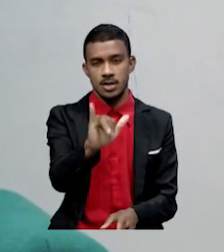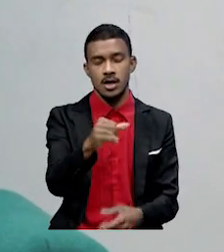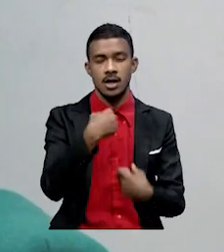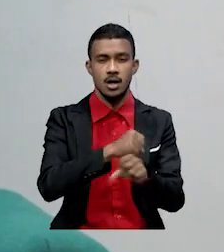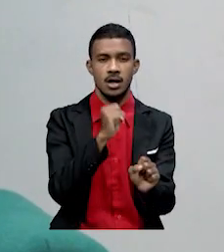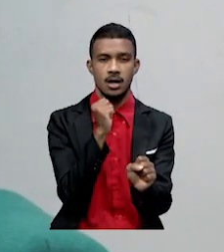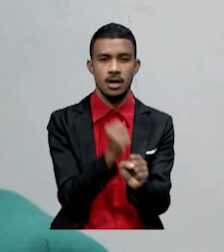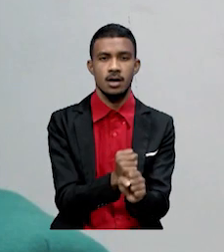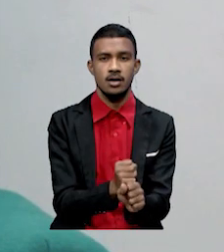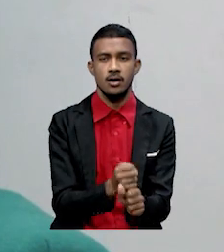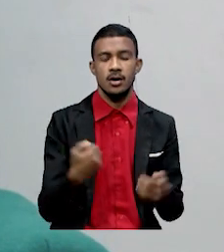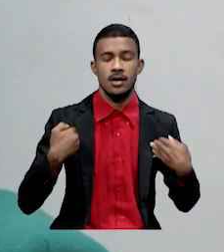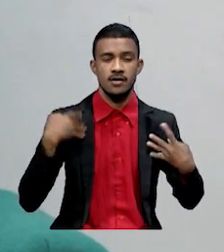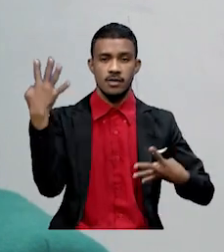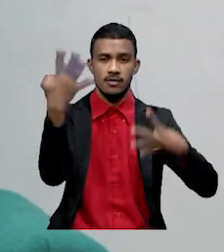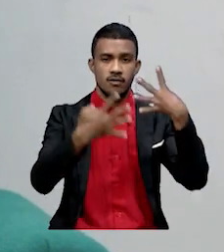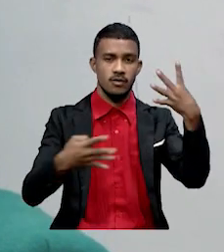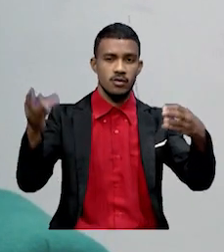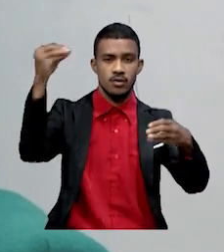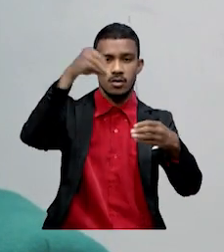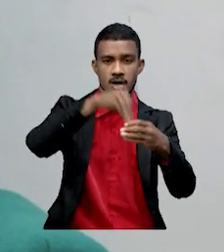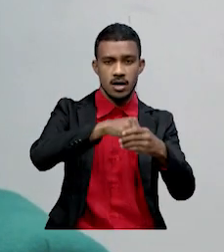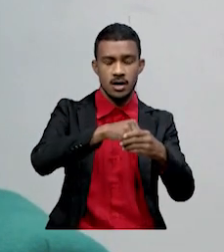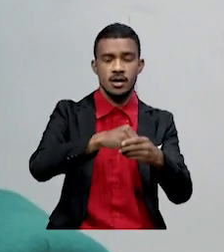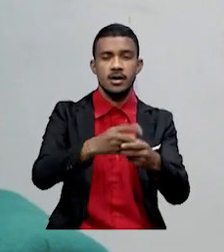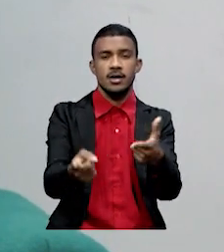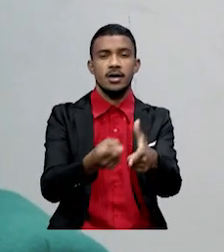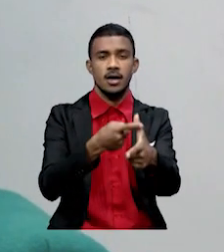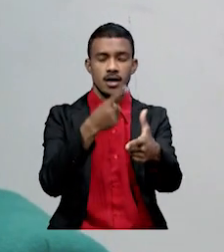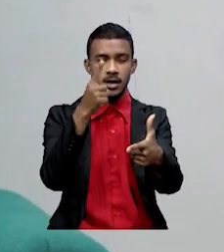halo ia pun la e